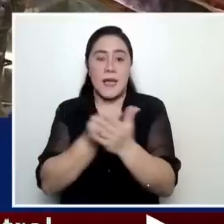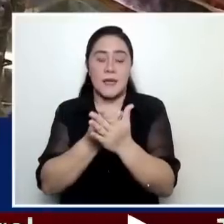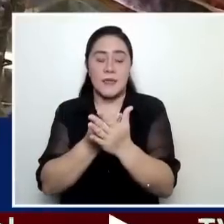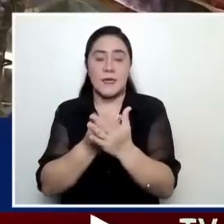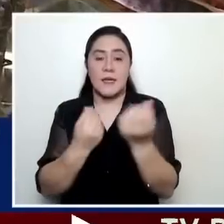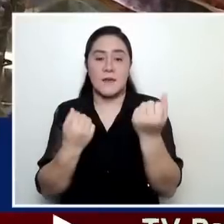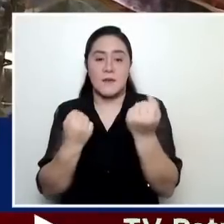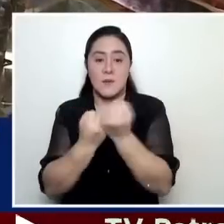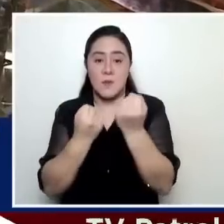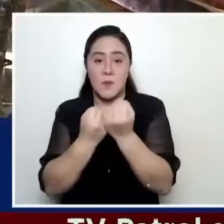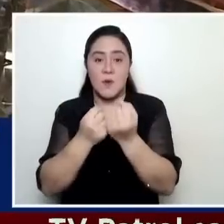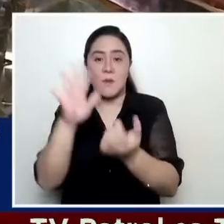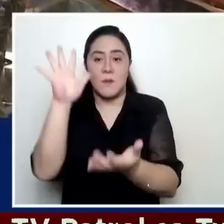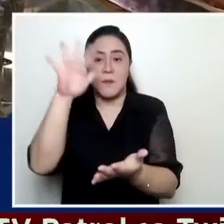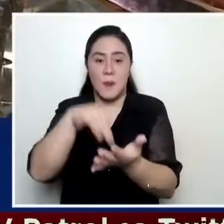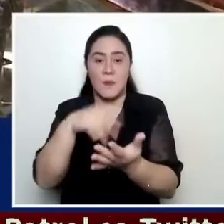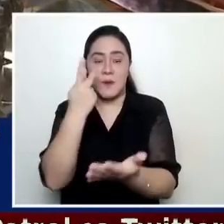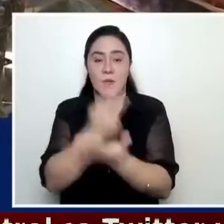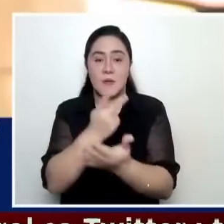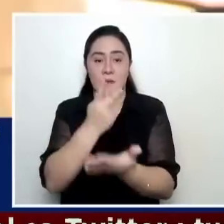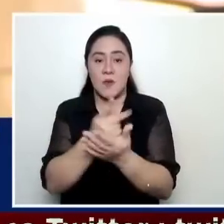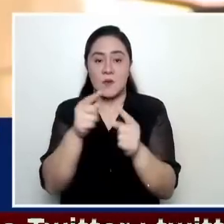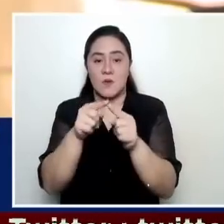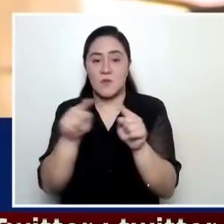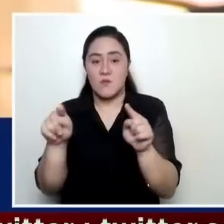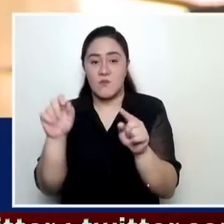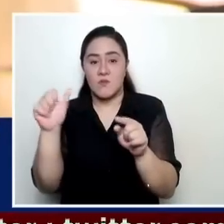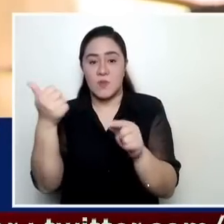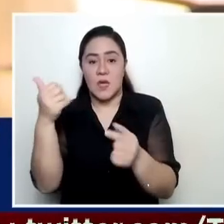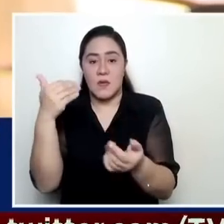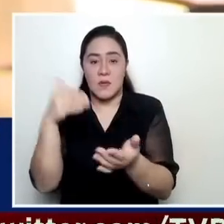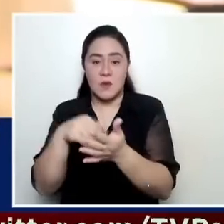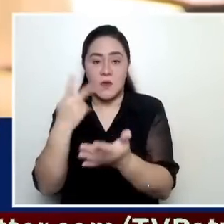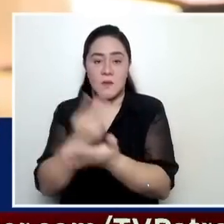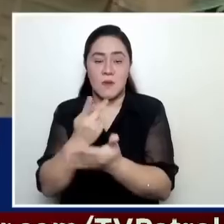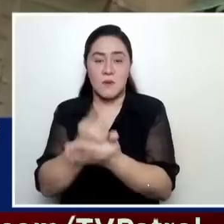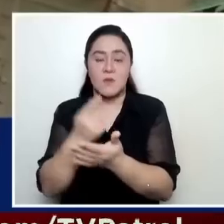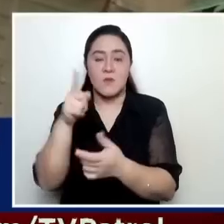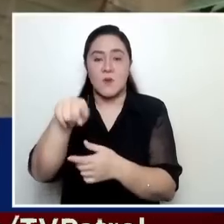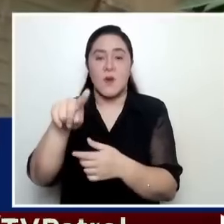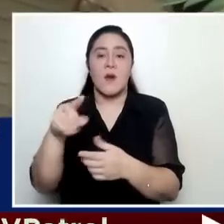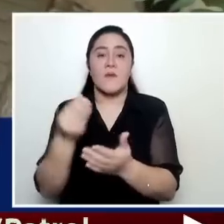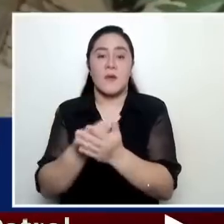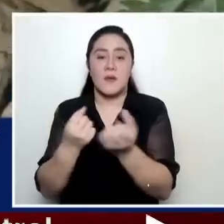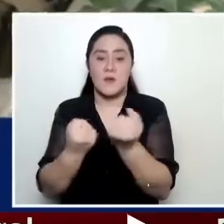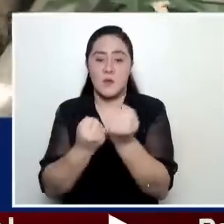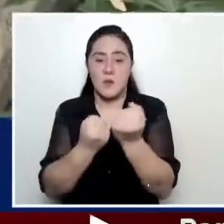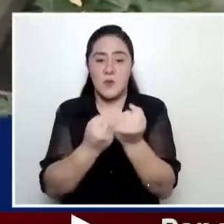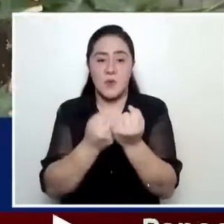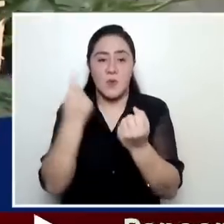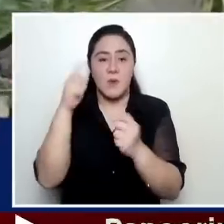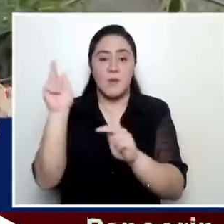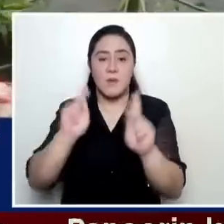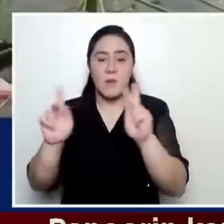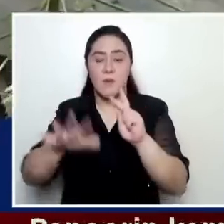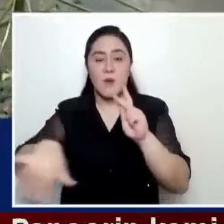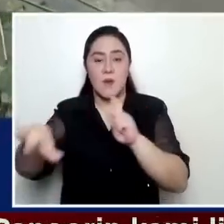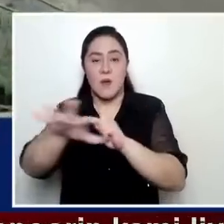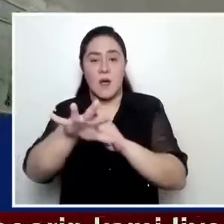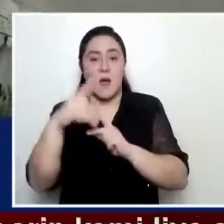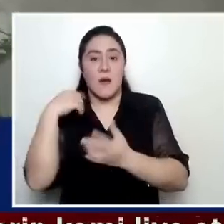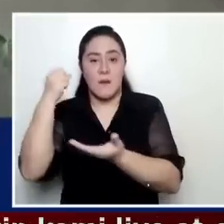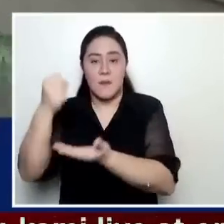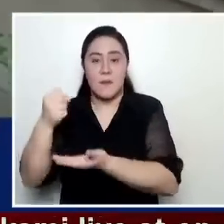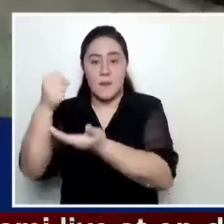mga naapektuhan ng lindol mula sa ahensya. Ayon kay Lopez, may nakalaan na 10,000,000 piso bilang ayuda para